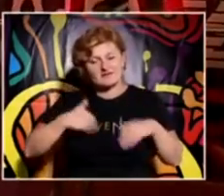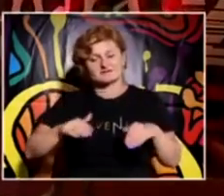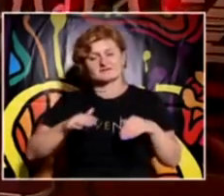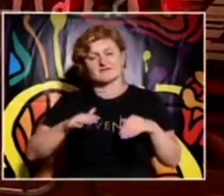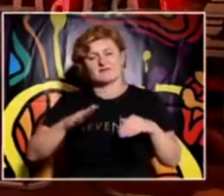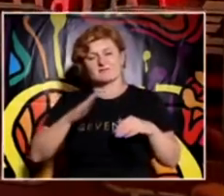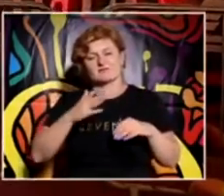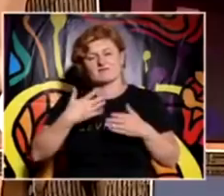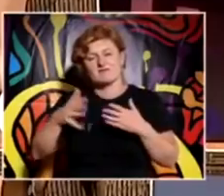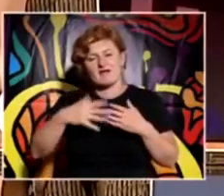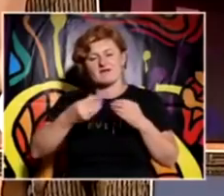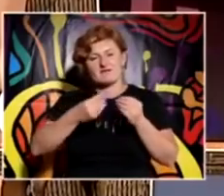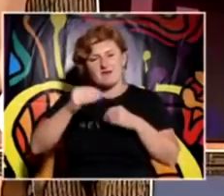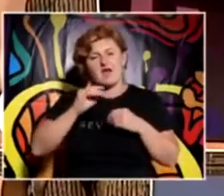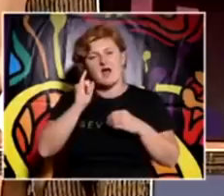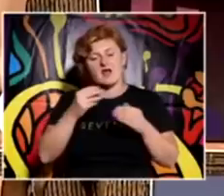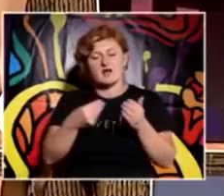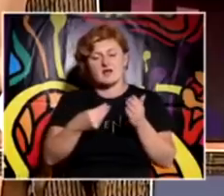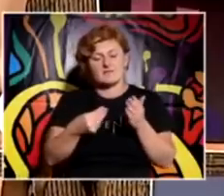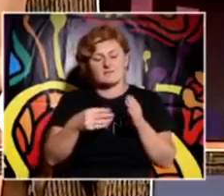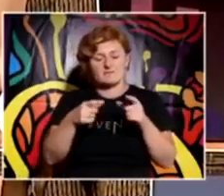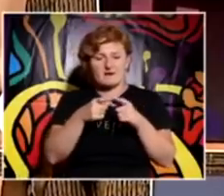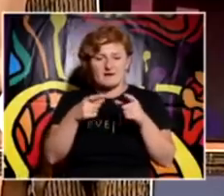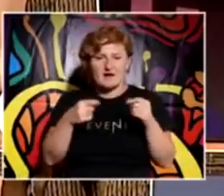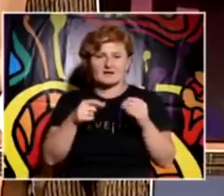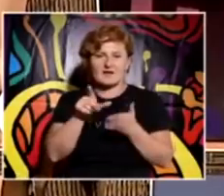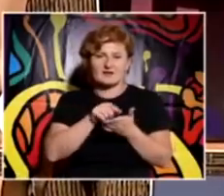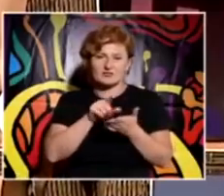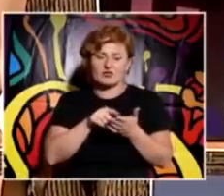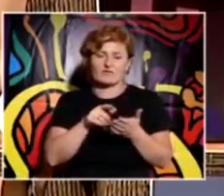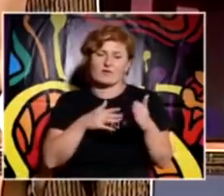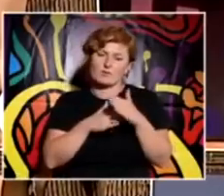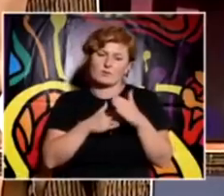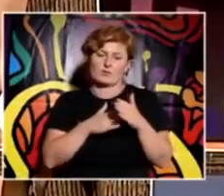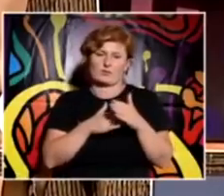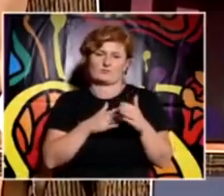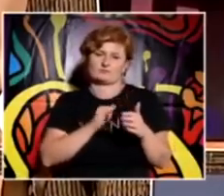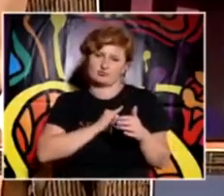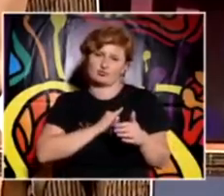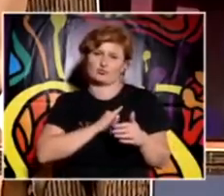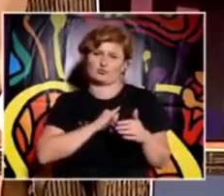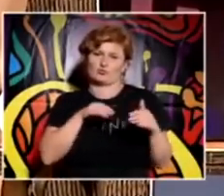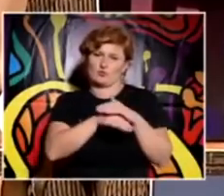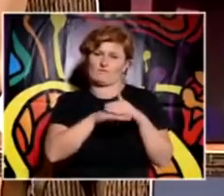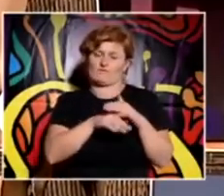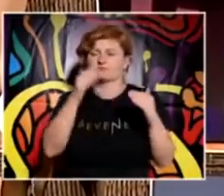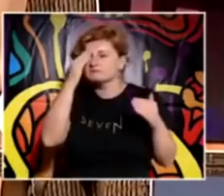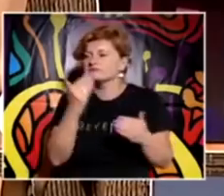taką żelazną rezerwę. Zawsze może nam się coś przydarzyć, jakieś niespodziewane, no odpukać, prawda? Dodatkowe